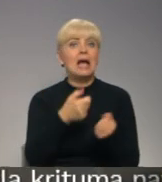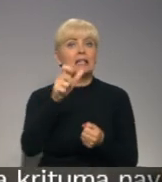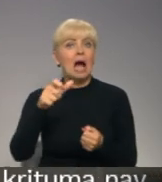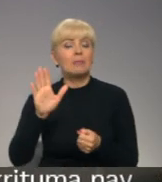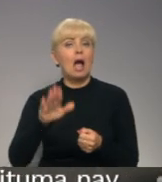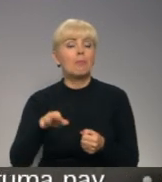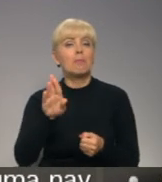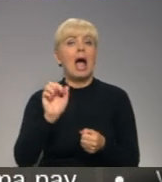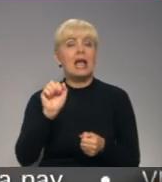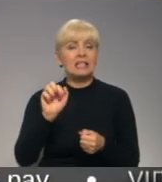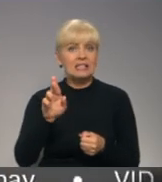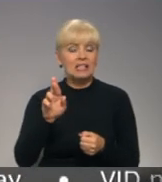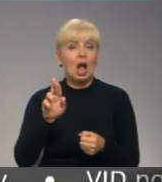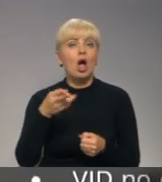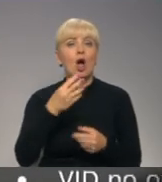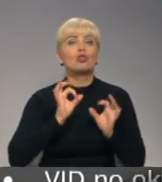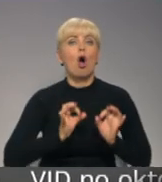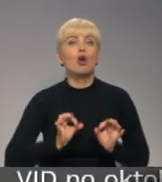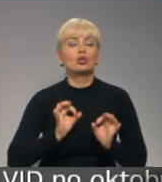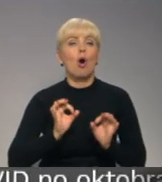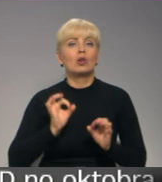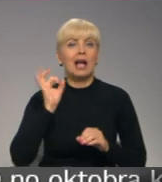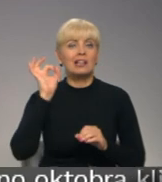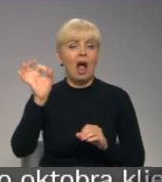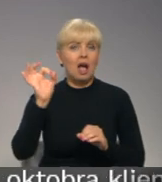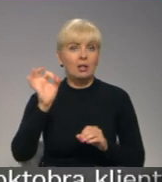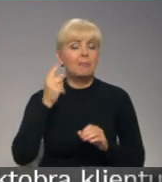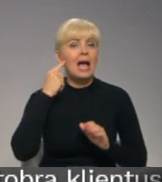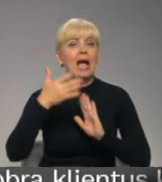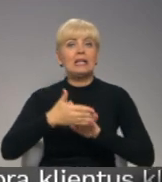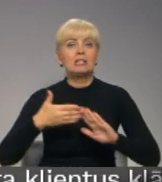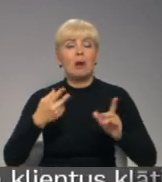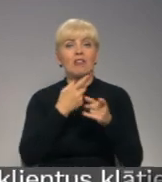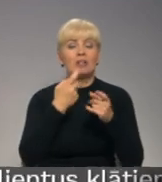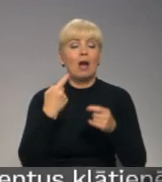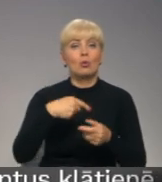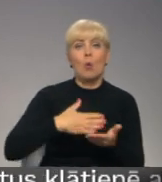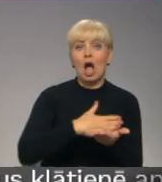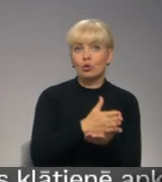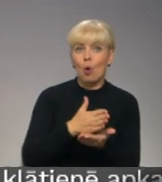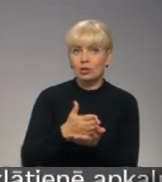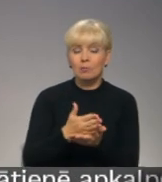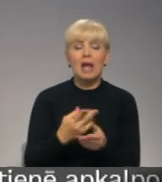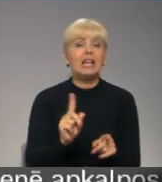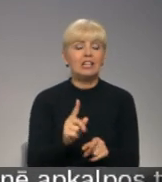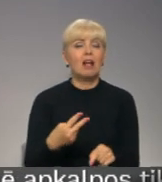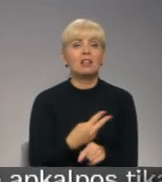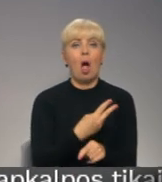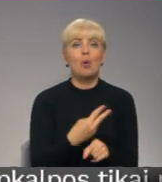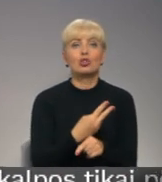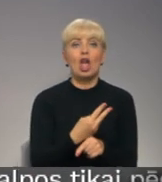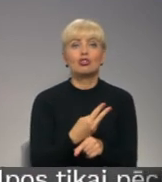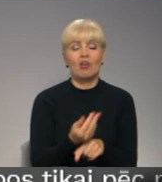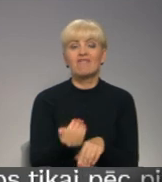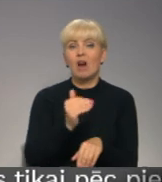jābūt maģistra vai doktora grādam. Izpratne un informācija no nozares, kas ir traucējušie faktori, un tāpēc mēs